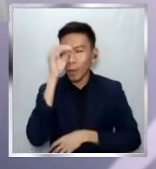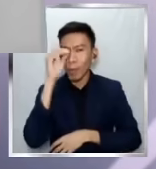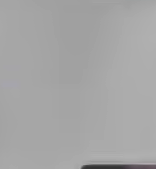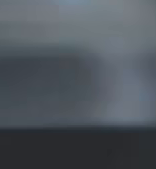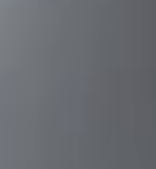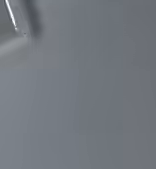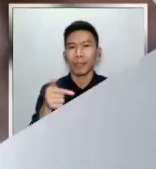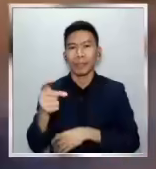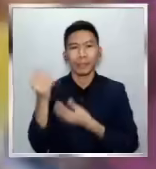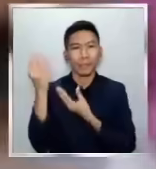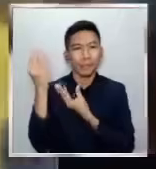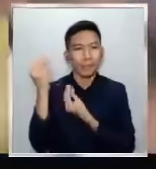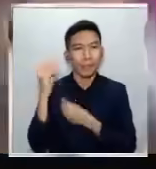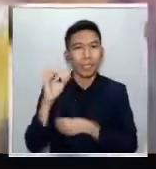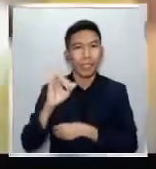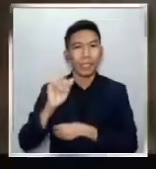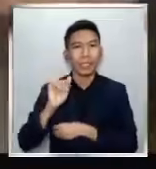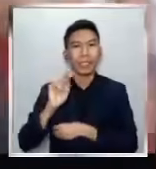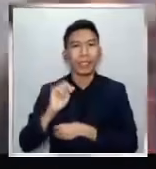Cruz.